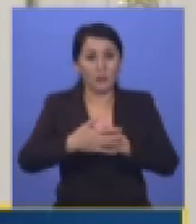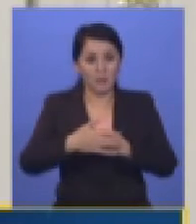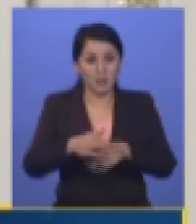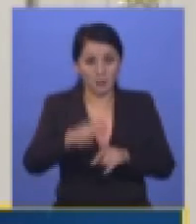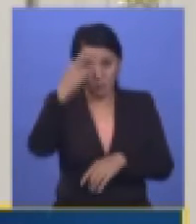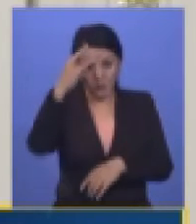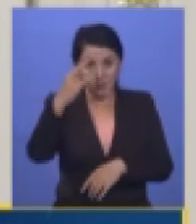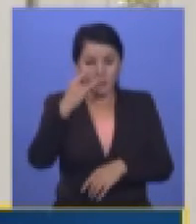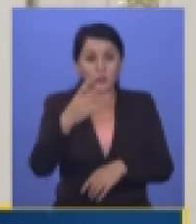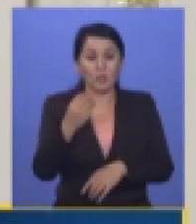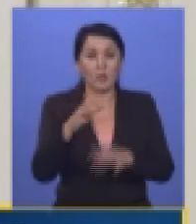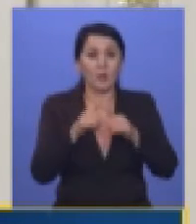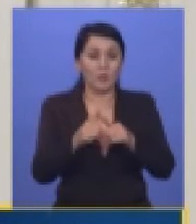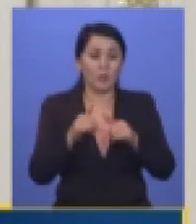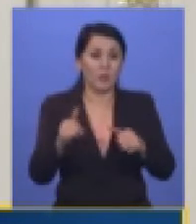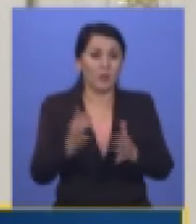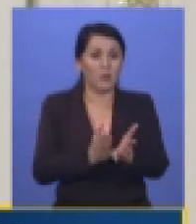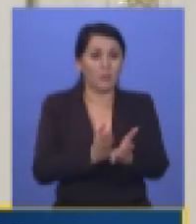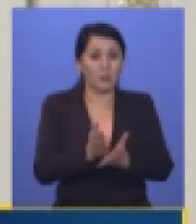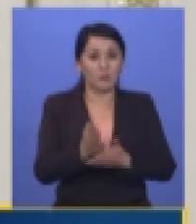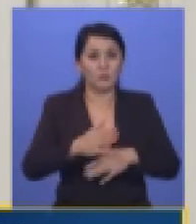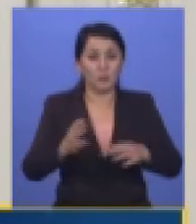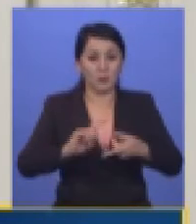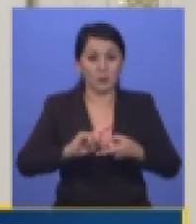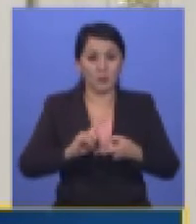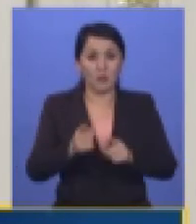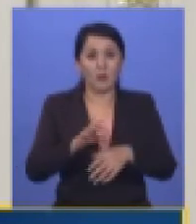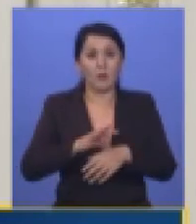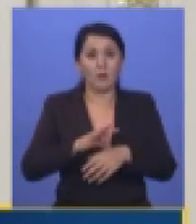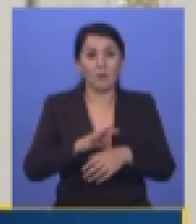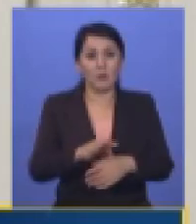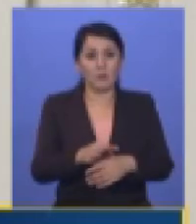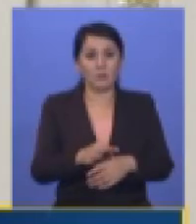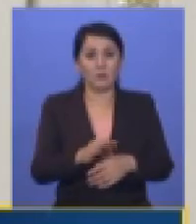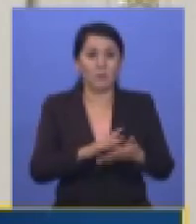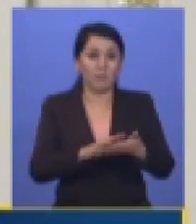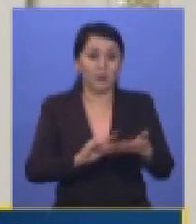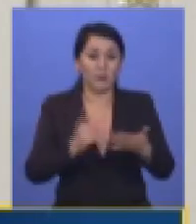және Қазақстанның одан әрі өркендеуіне бағытталған ауқымды реформаларды жүзеге асыруды жалғастыруда табыс тілейді.